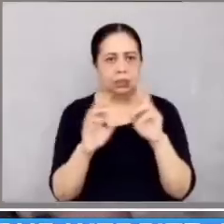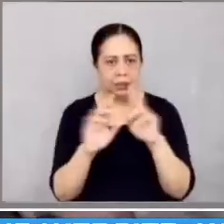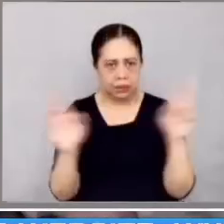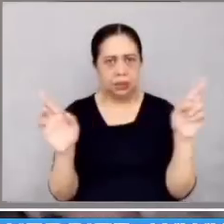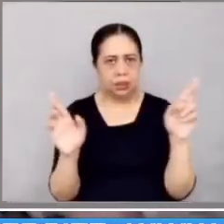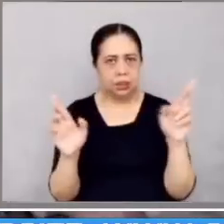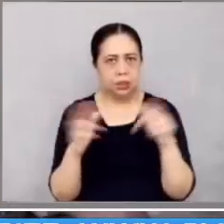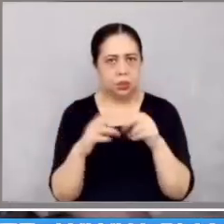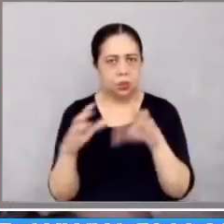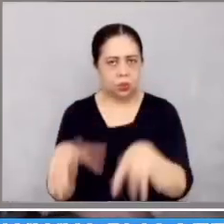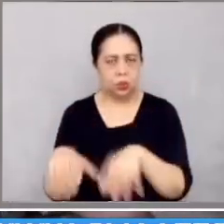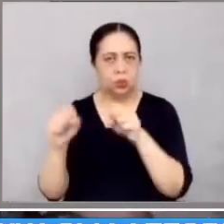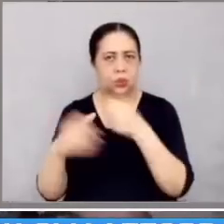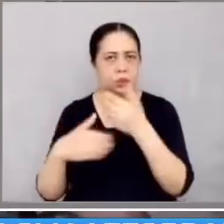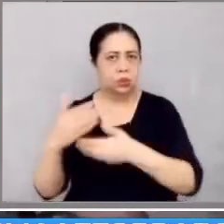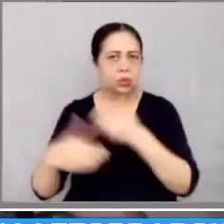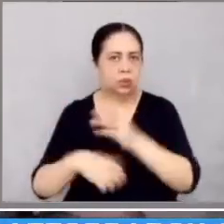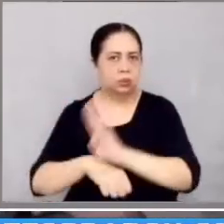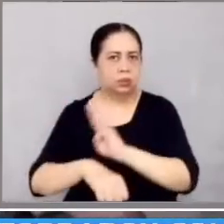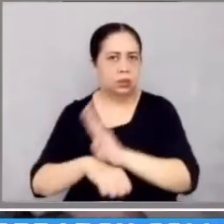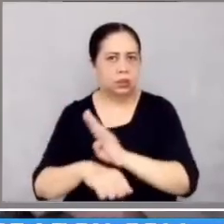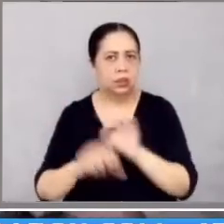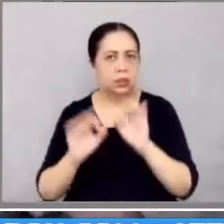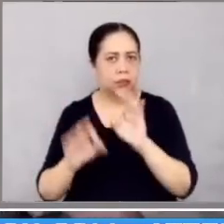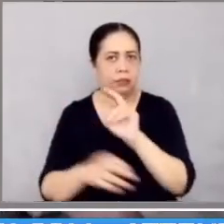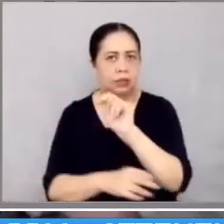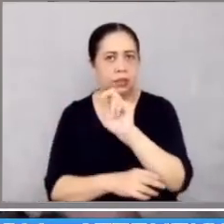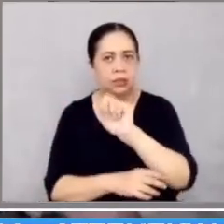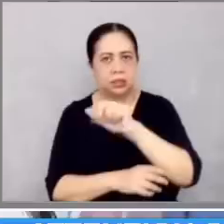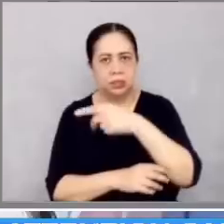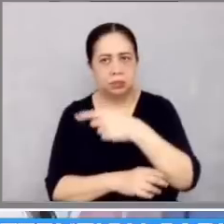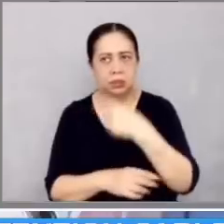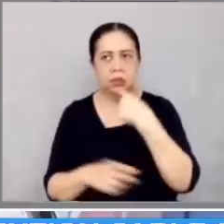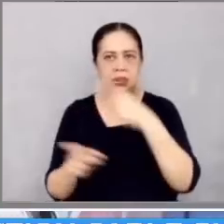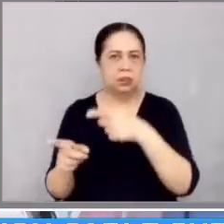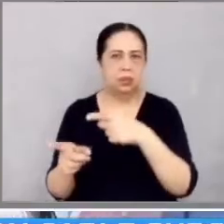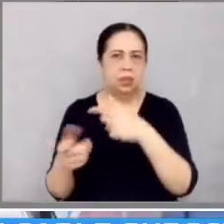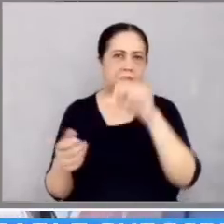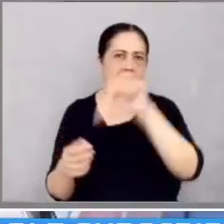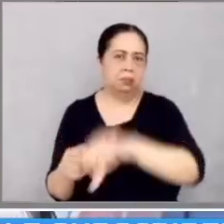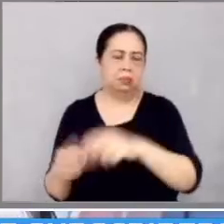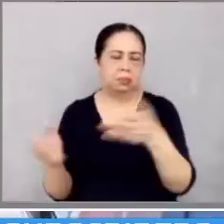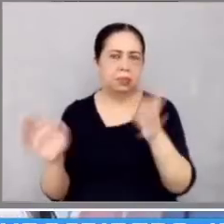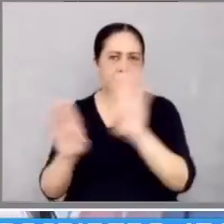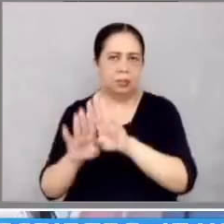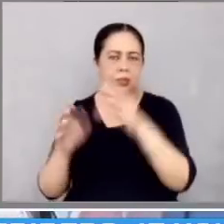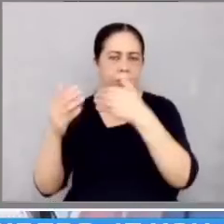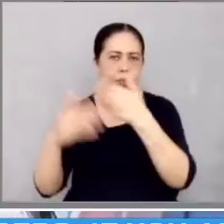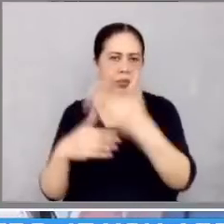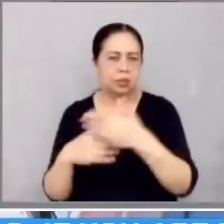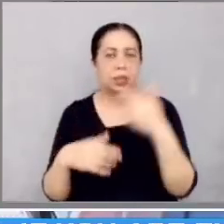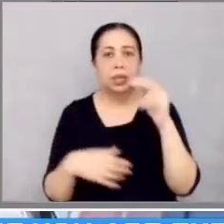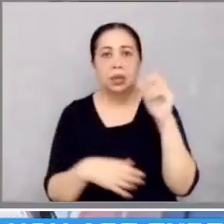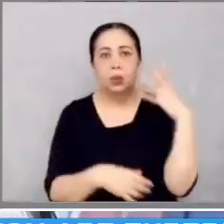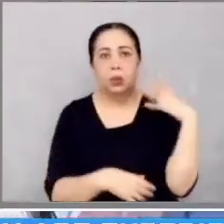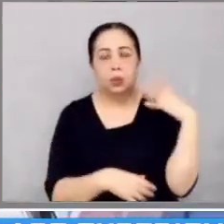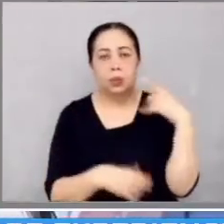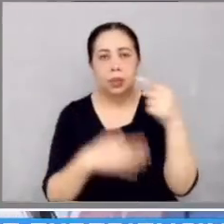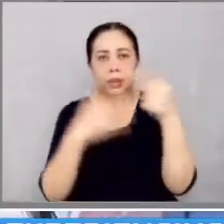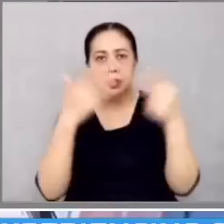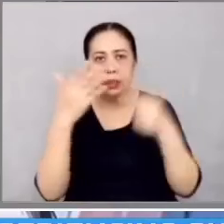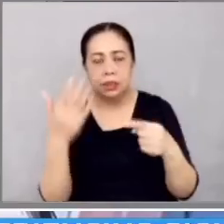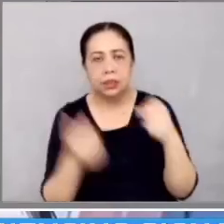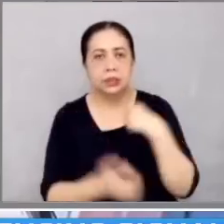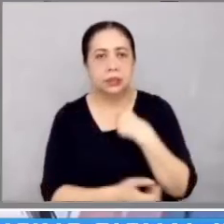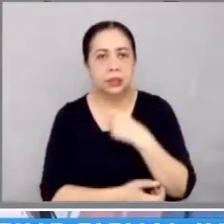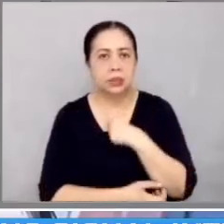the transmission business once NGCP would be declared in default. May ilang impormasyon pang hinihingi ang mga senador na